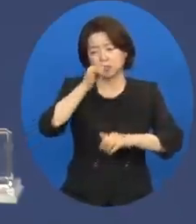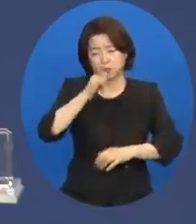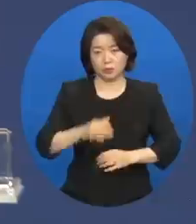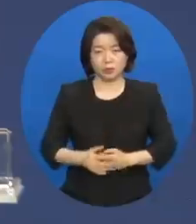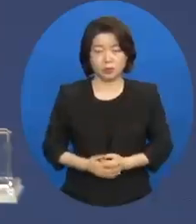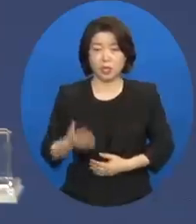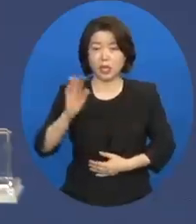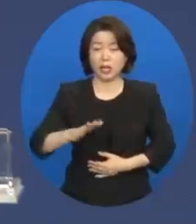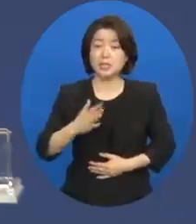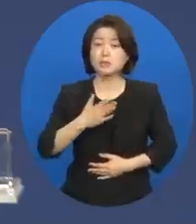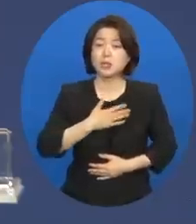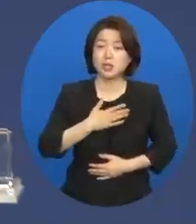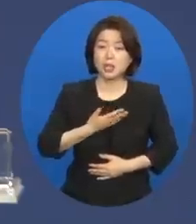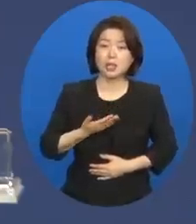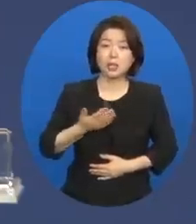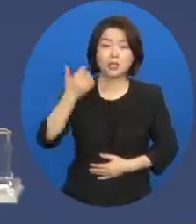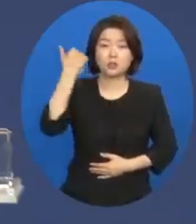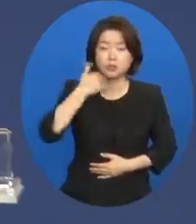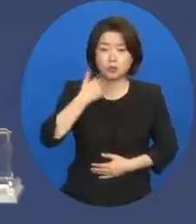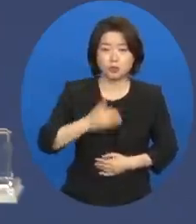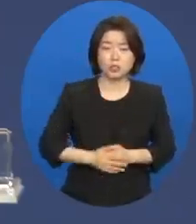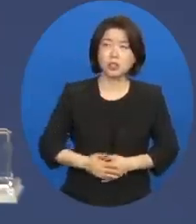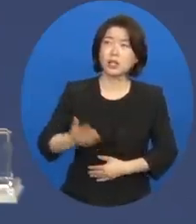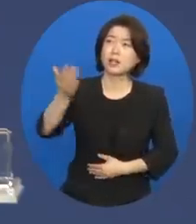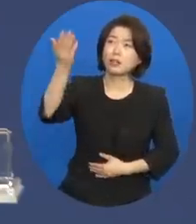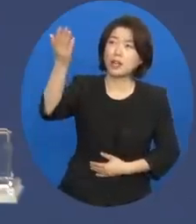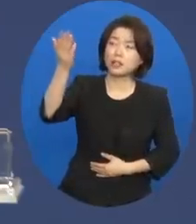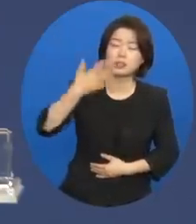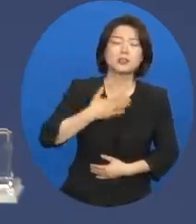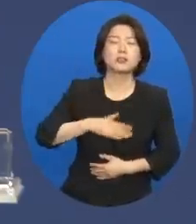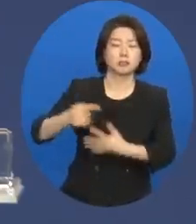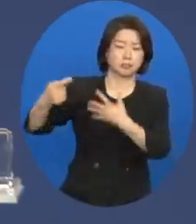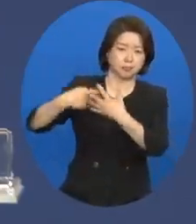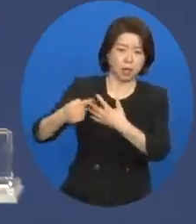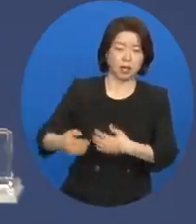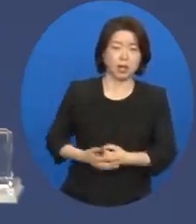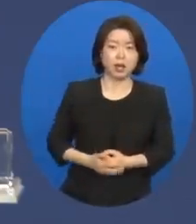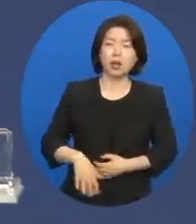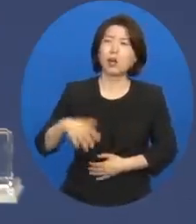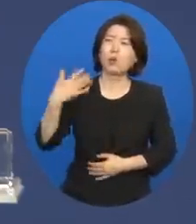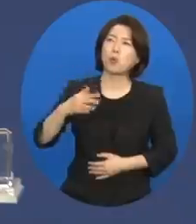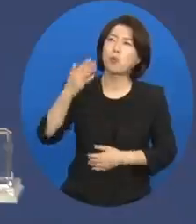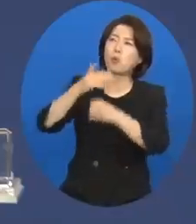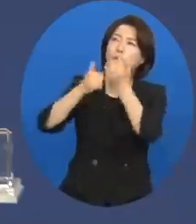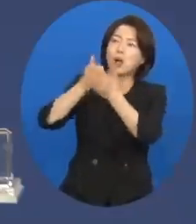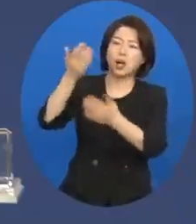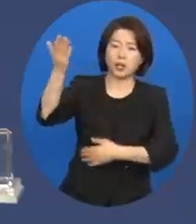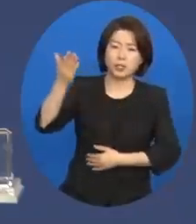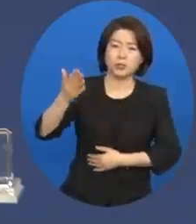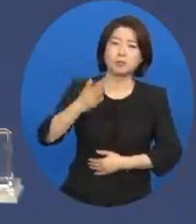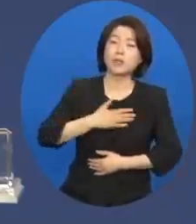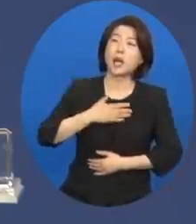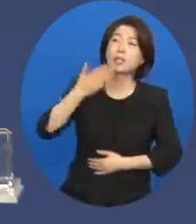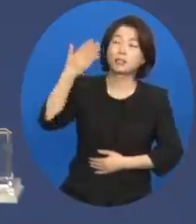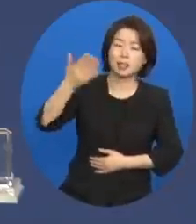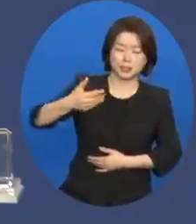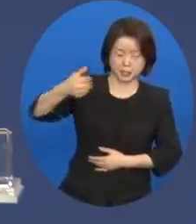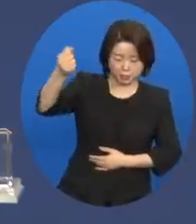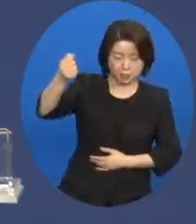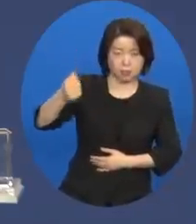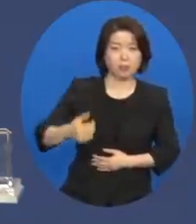그러나 내가 누구인지 당신은 아십니다. 오 하나님, 나는 당신의